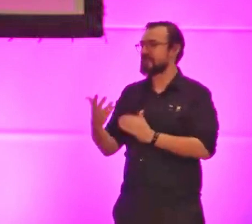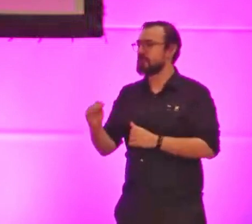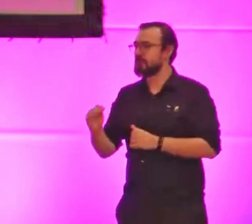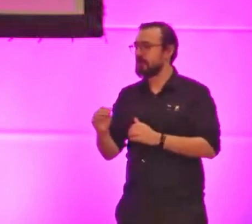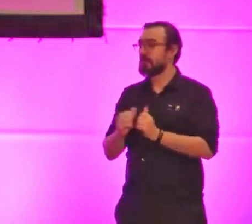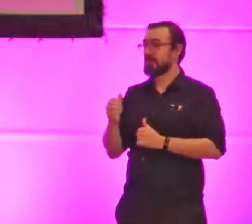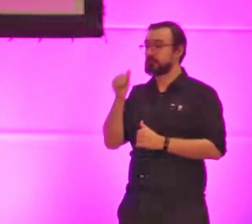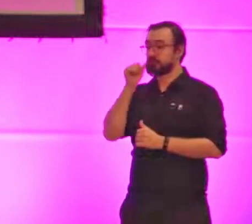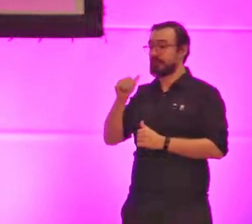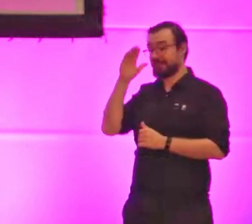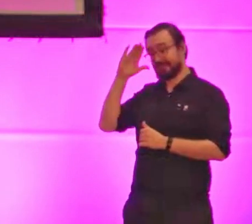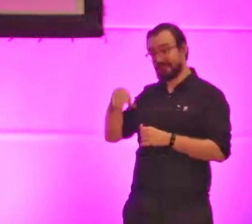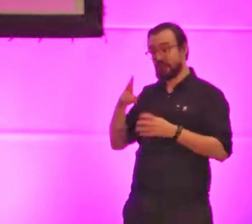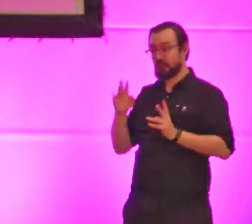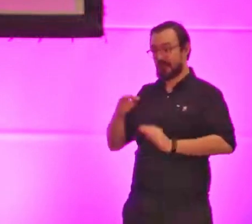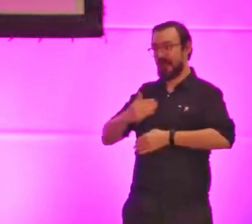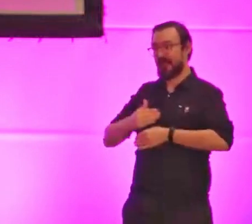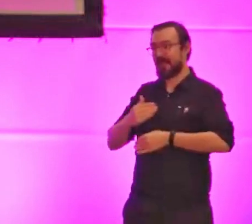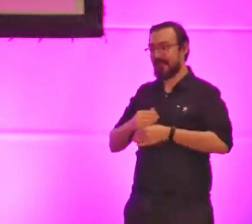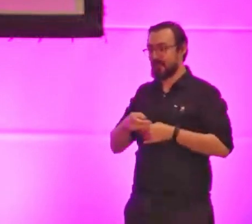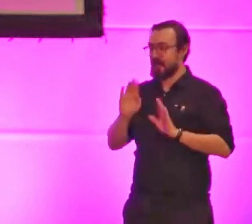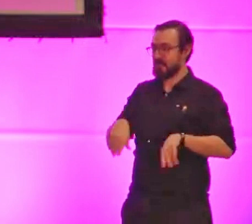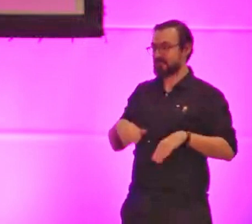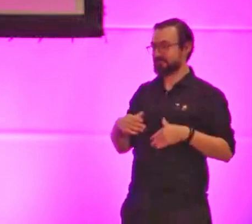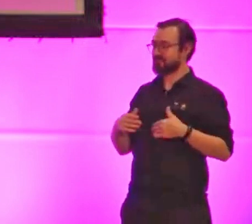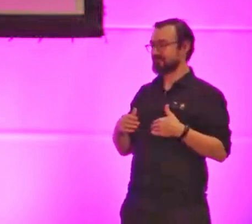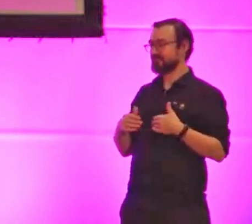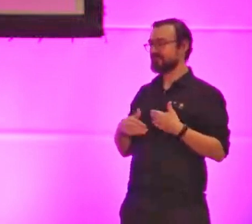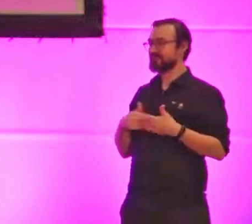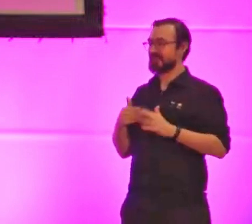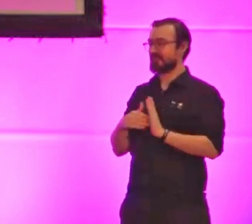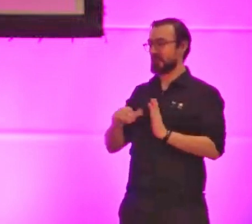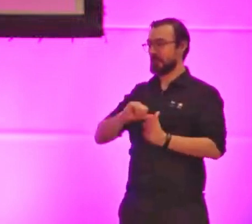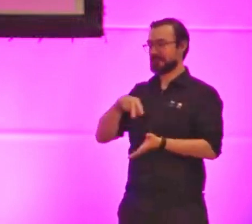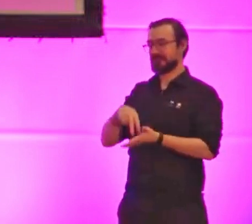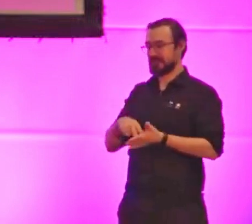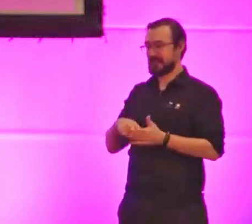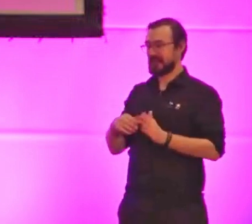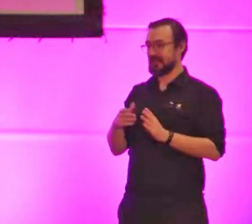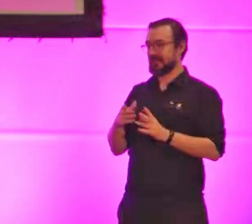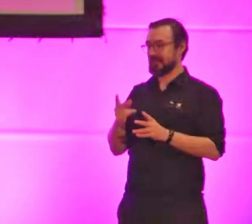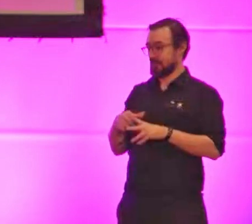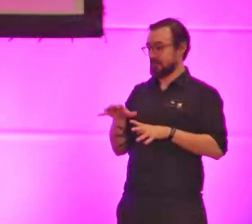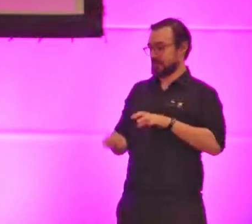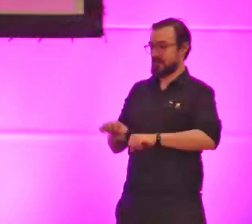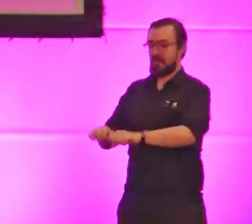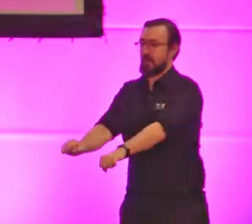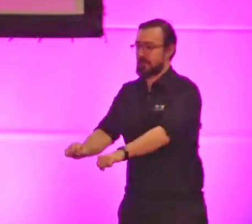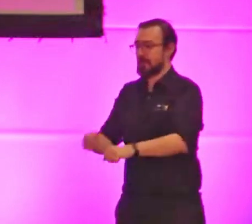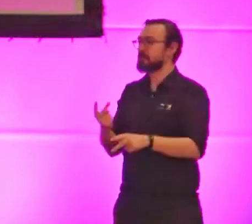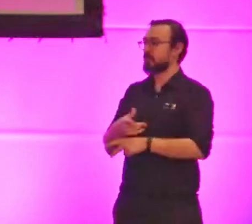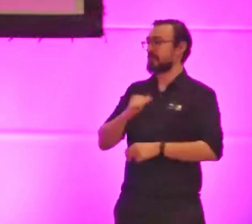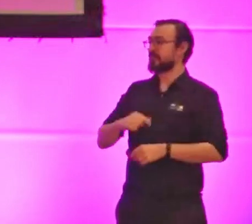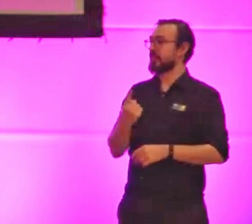Men Sudan visste ju också hur man agerar. De hade agerat genom sen självständigheten, genom att söndra och härska. Så de